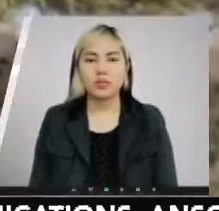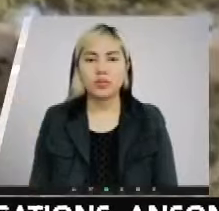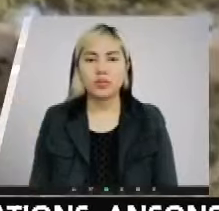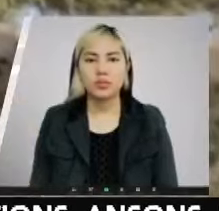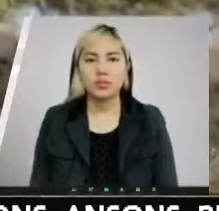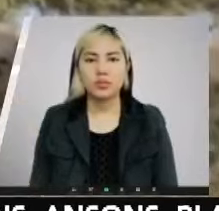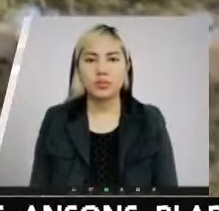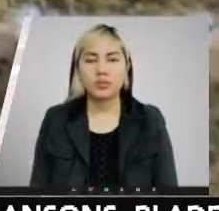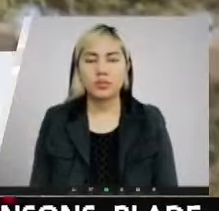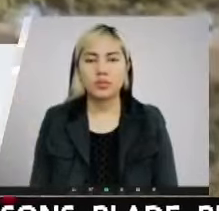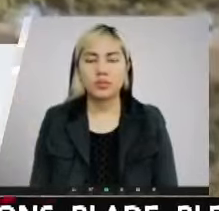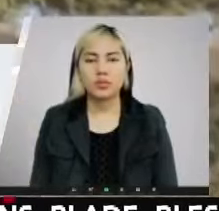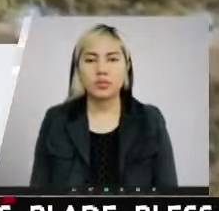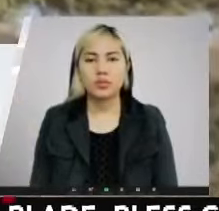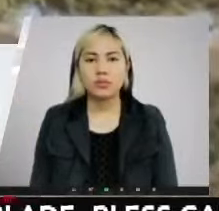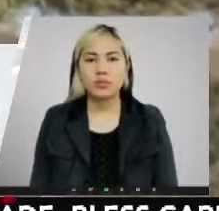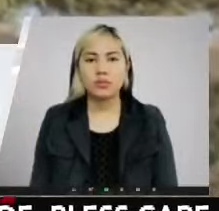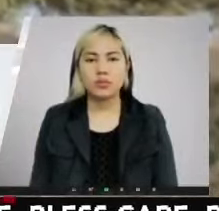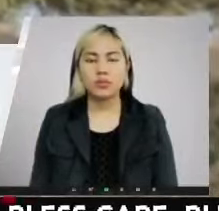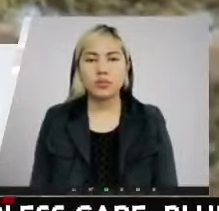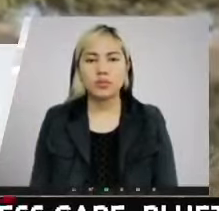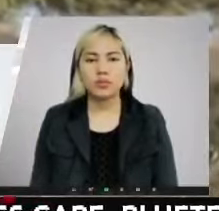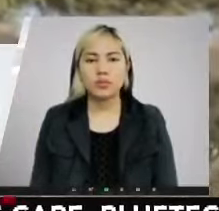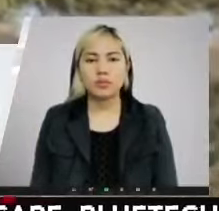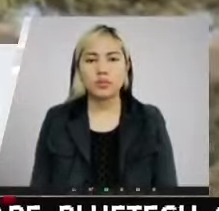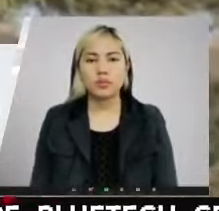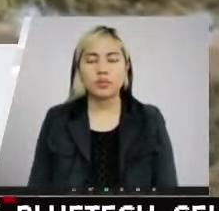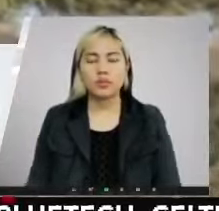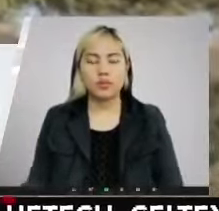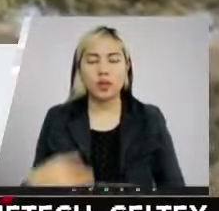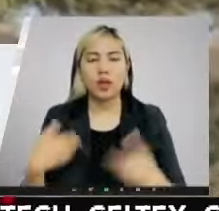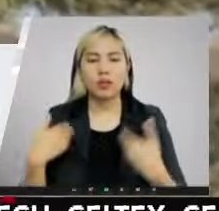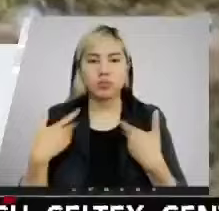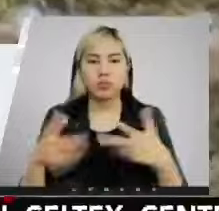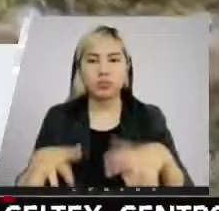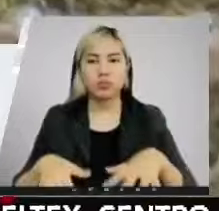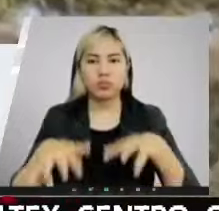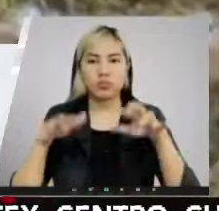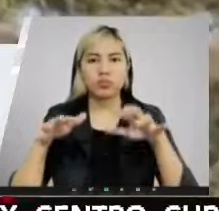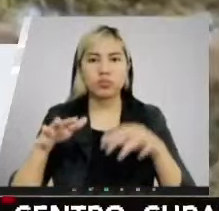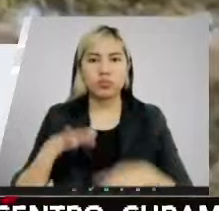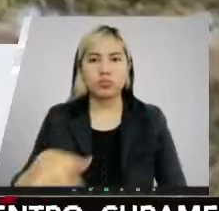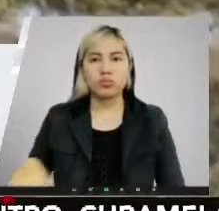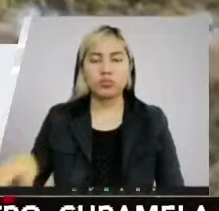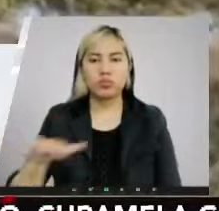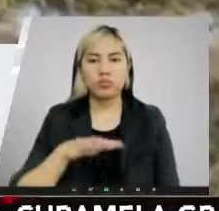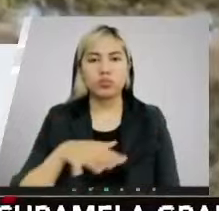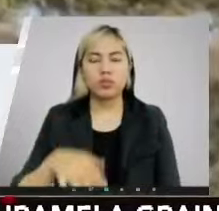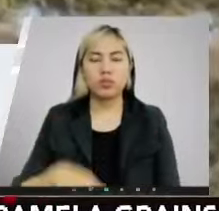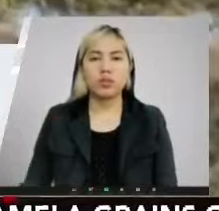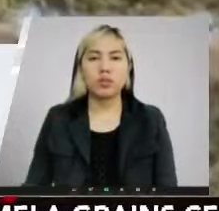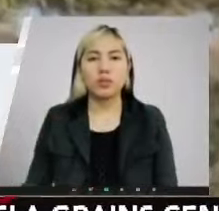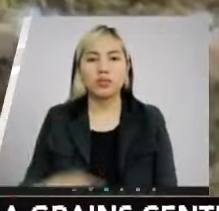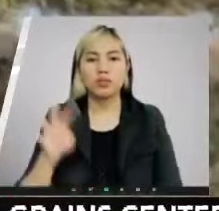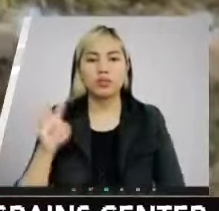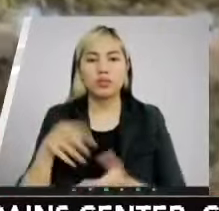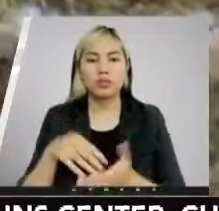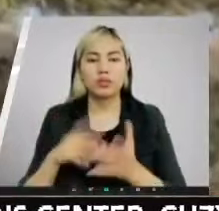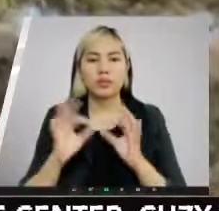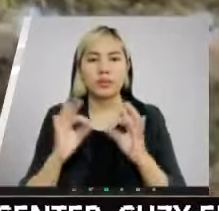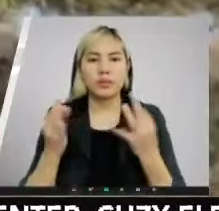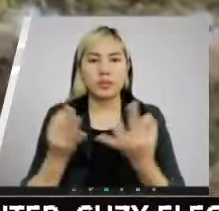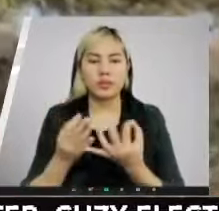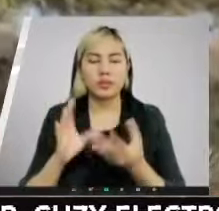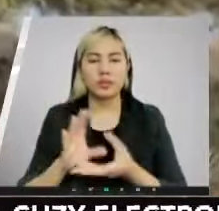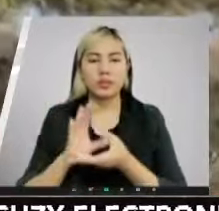Rapi di nakaligtas sa malawakang pagbaha ang mahigit na 4,000 pamilya sa Zamboanga City bunsod ng